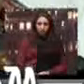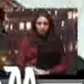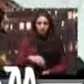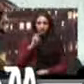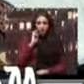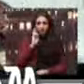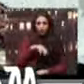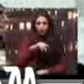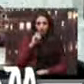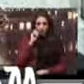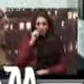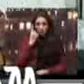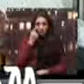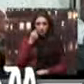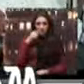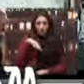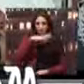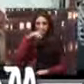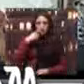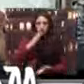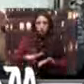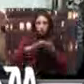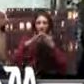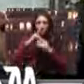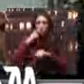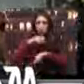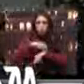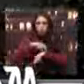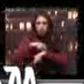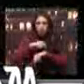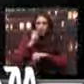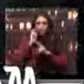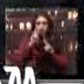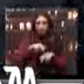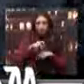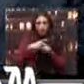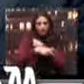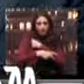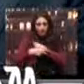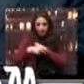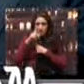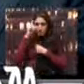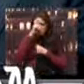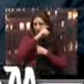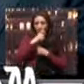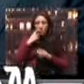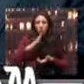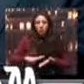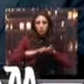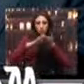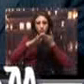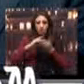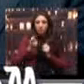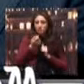الحالة ديت من حالات برنامج واحد الناس بالتعاون مع مستشفى المروة، بيقدموا لنا الحالات اللي هم شايفينها محتاجة متابعة طبية